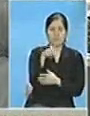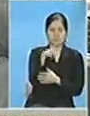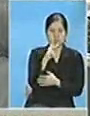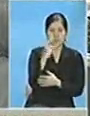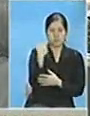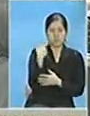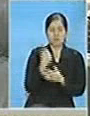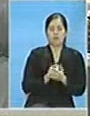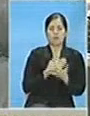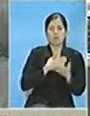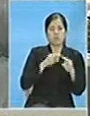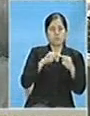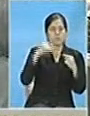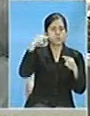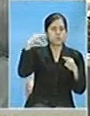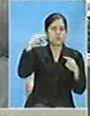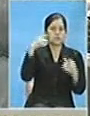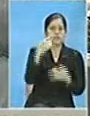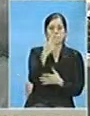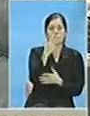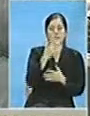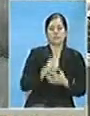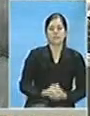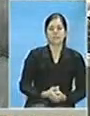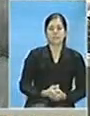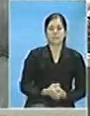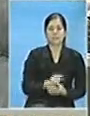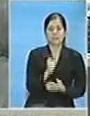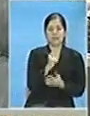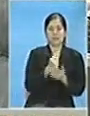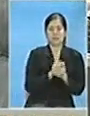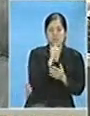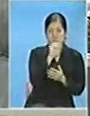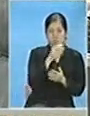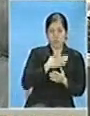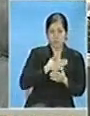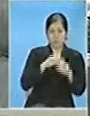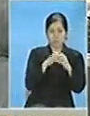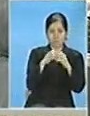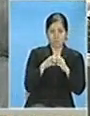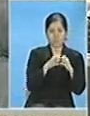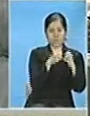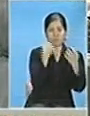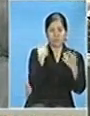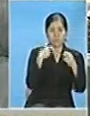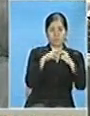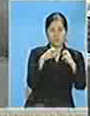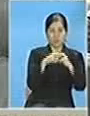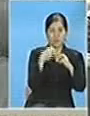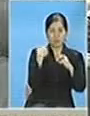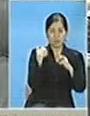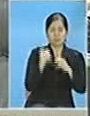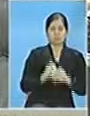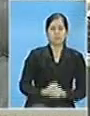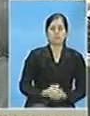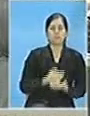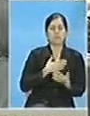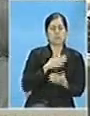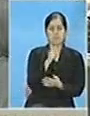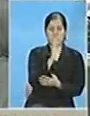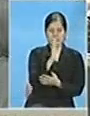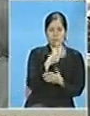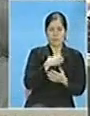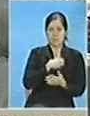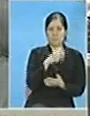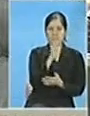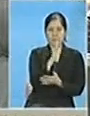ะครับผมไม่ได้ดื้อดึงอะไรนะครับท่านบอกว่าผมสร้างความสับสนแล้วผมไม่ได้สร้างความสับสนหรอกครับนะครับผมไม่อยากจะพูด